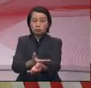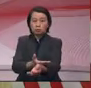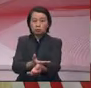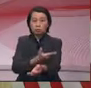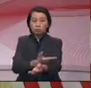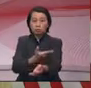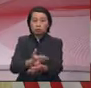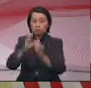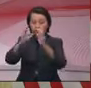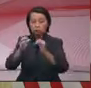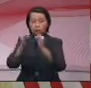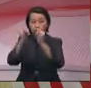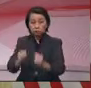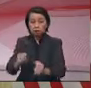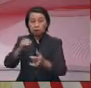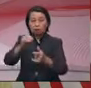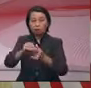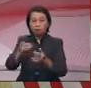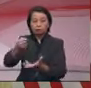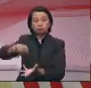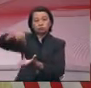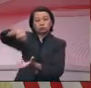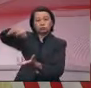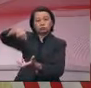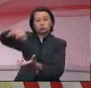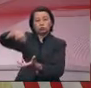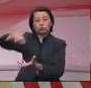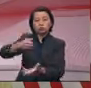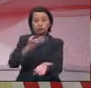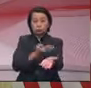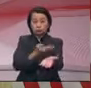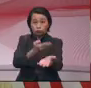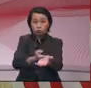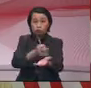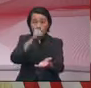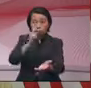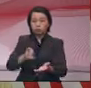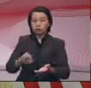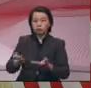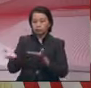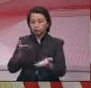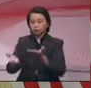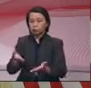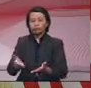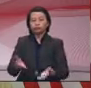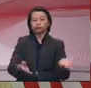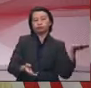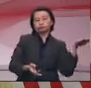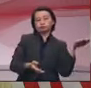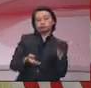berhidang secara individu atau berbungkus dibenarkan. Buffet mestilah diserv oleh